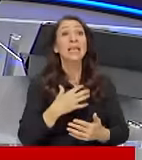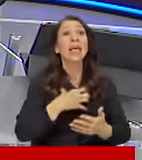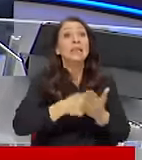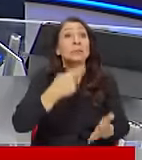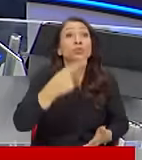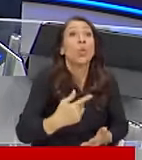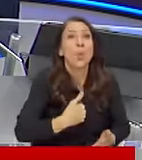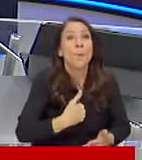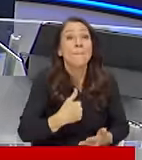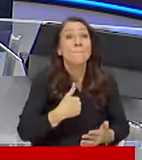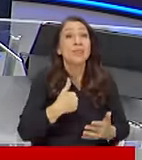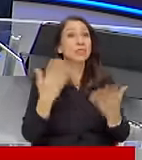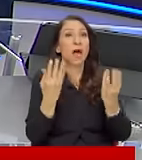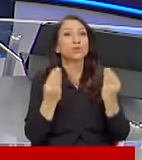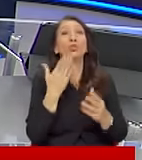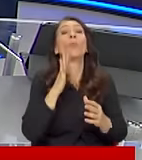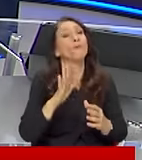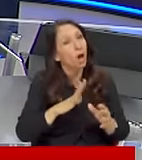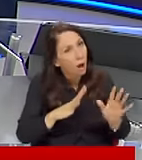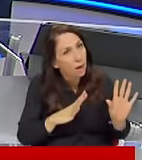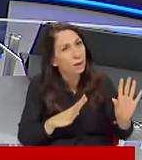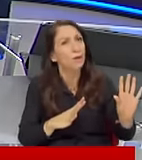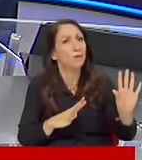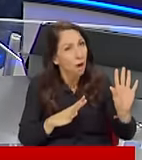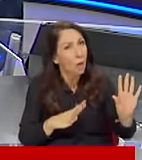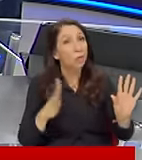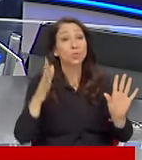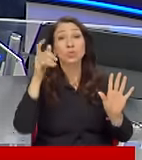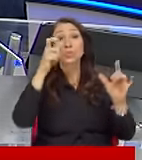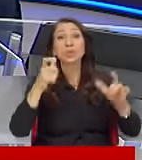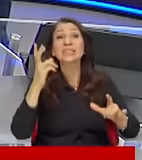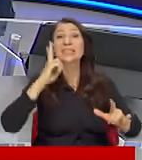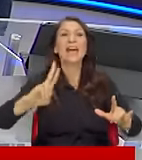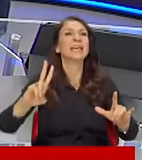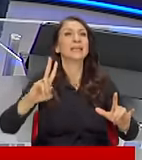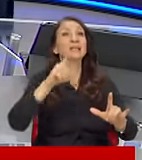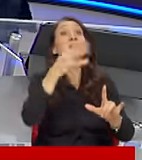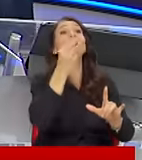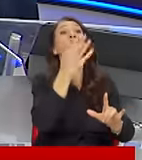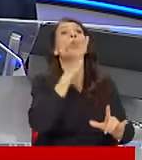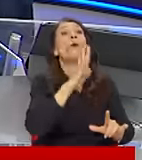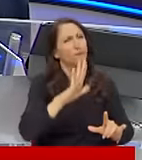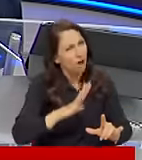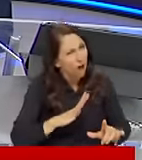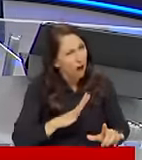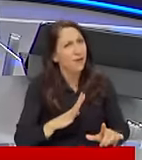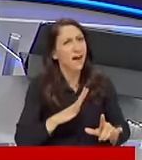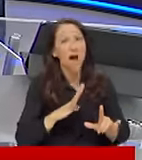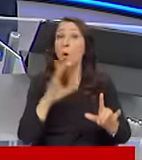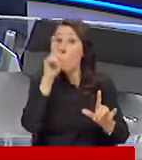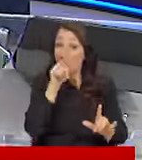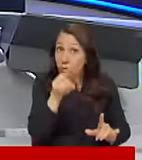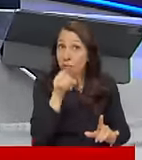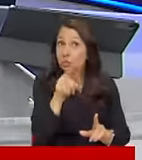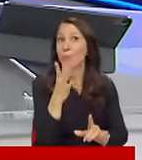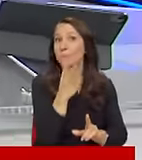da söylerim, benden daha iyisi yok mu? Vardır. Bu memleket öyle zengin bir tarladır. Sizden daha iyisi yok mudur? Vardır. Onun için